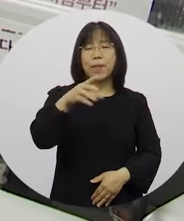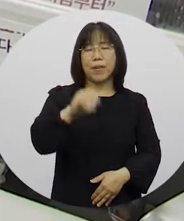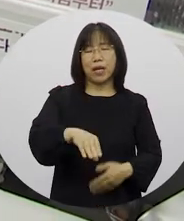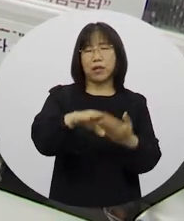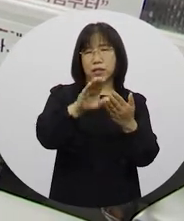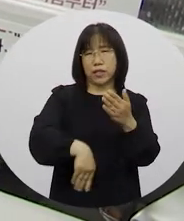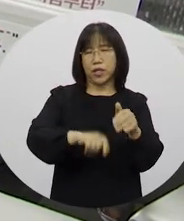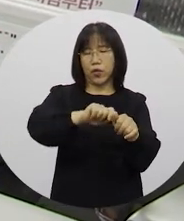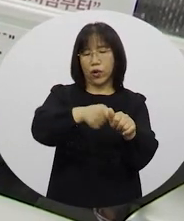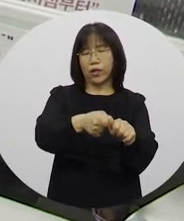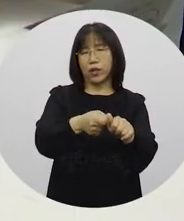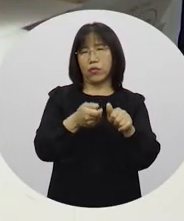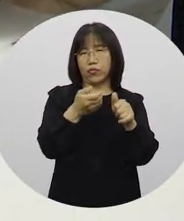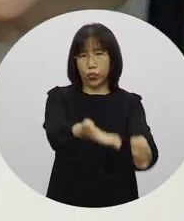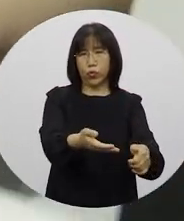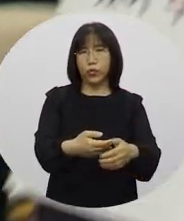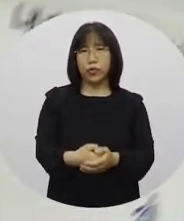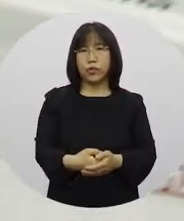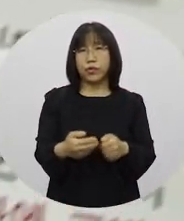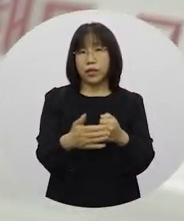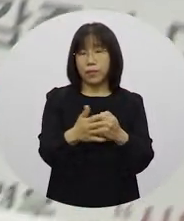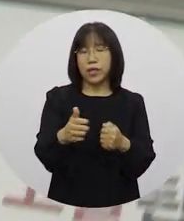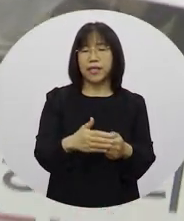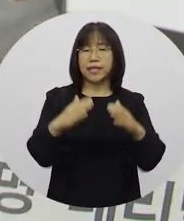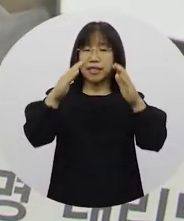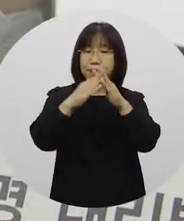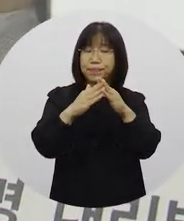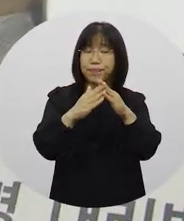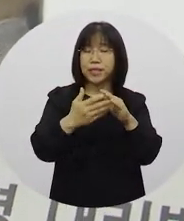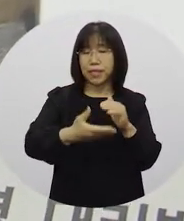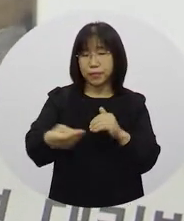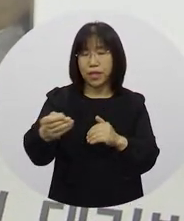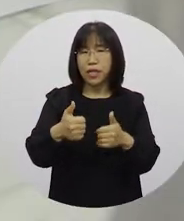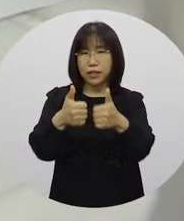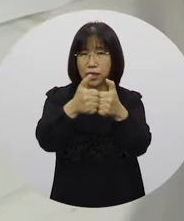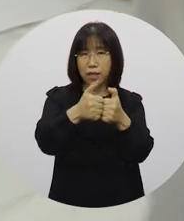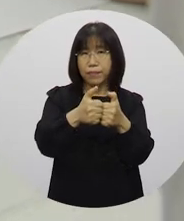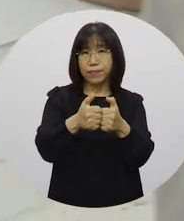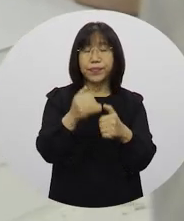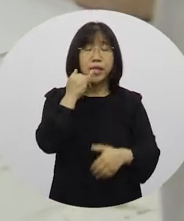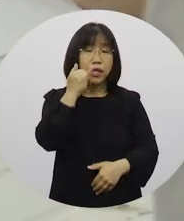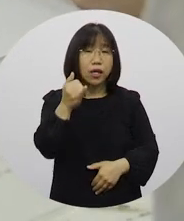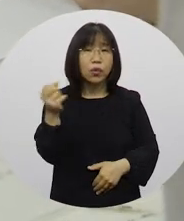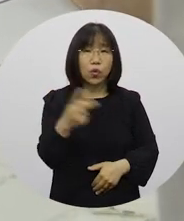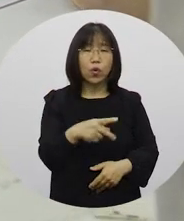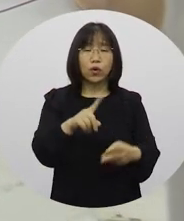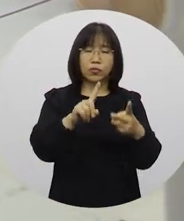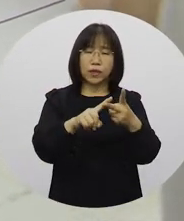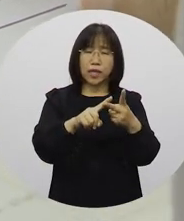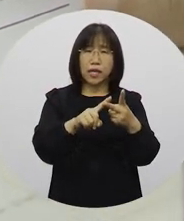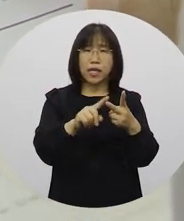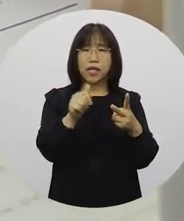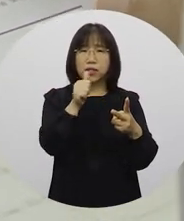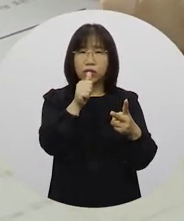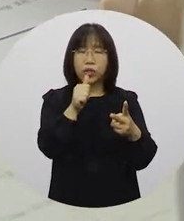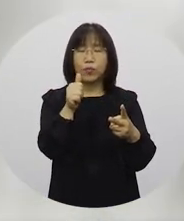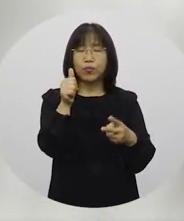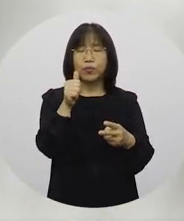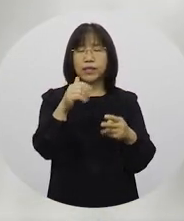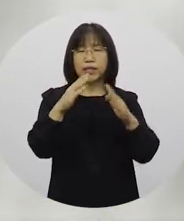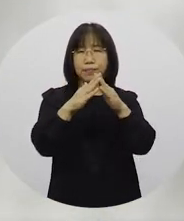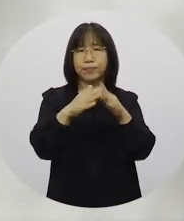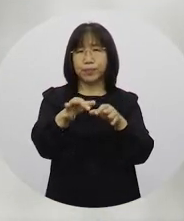신고 시 100만원 이하의 과태료가 부가됩니다 보다 자세한 사항은 주택임대차 상담 콜센터 또는